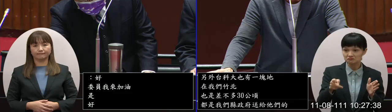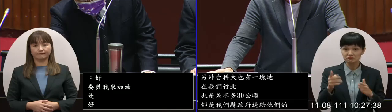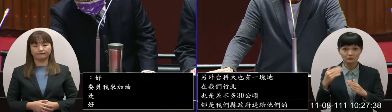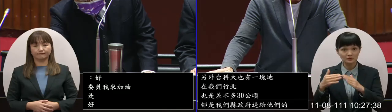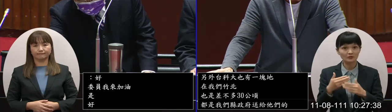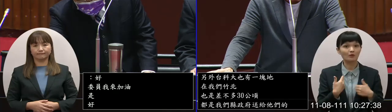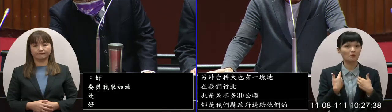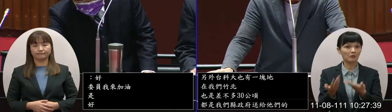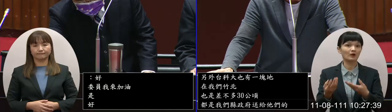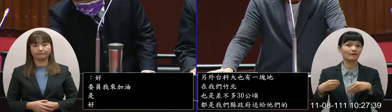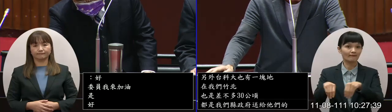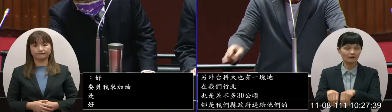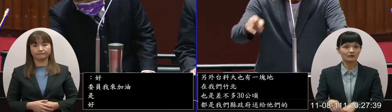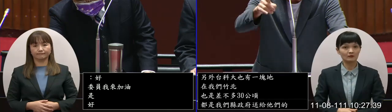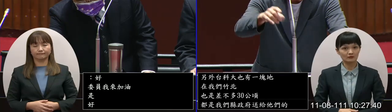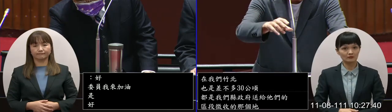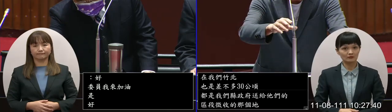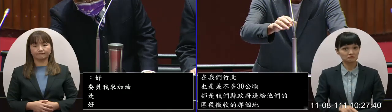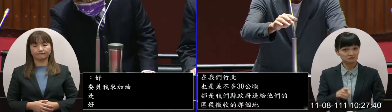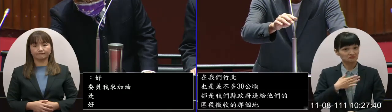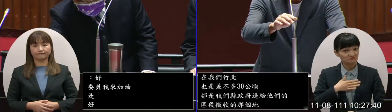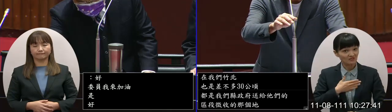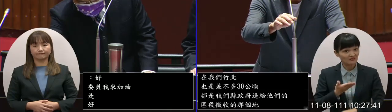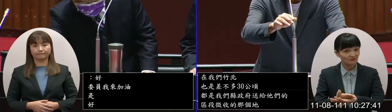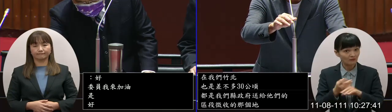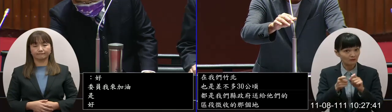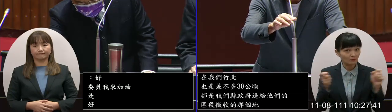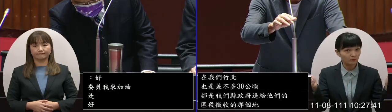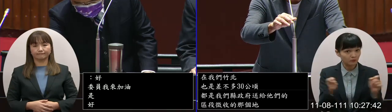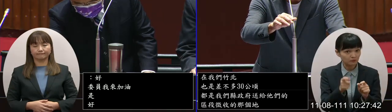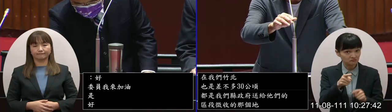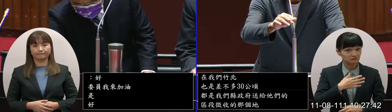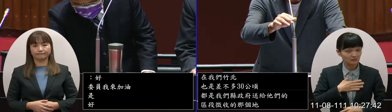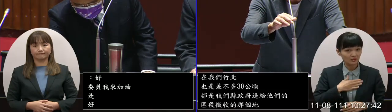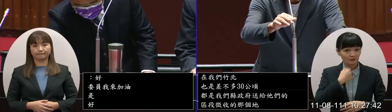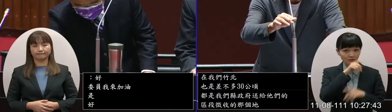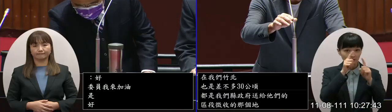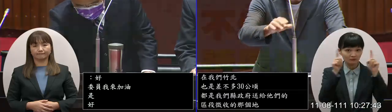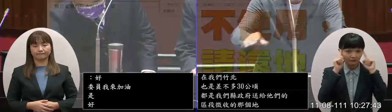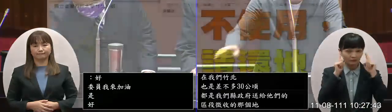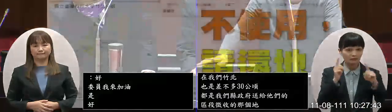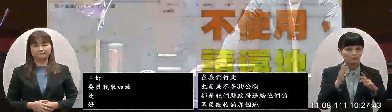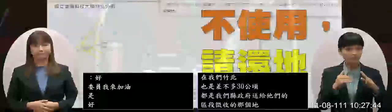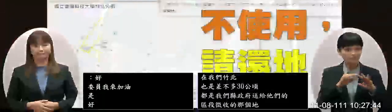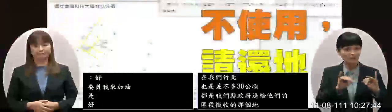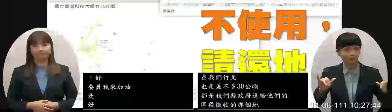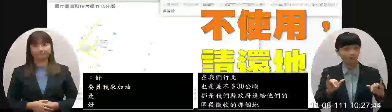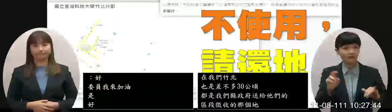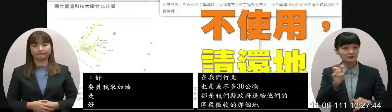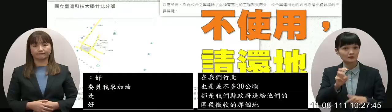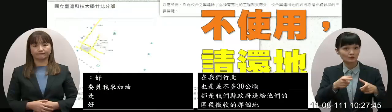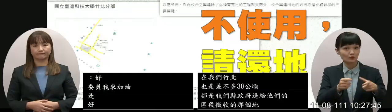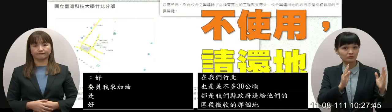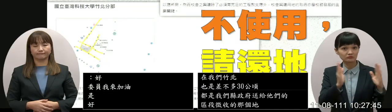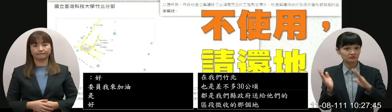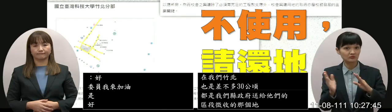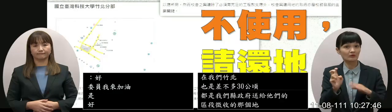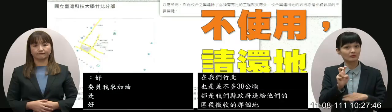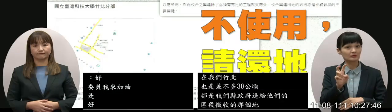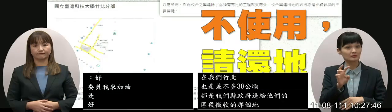一放多少年了吗？教育部长，台大多少年了？放那一块地30公顷的地，